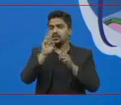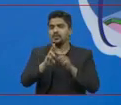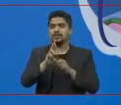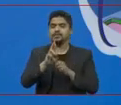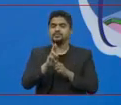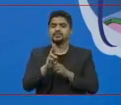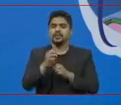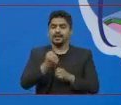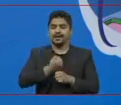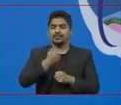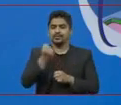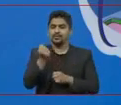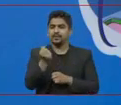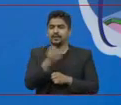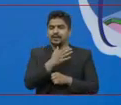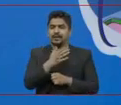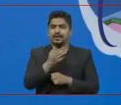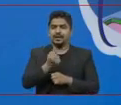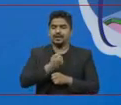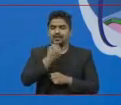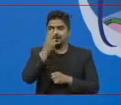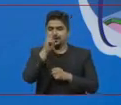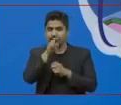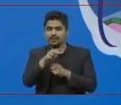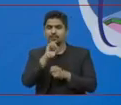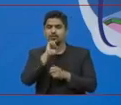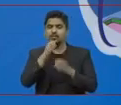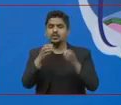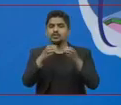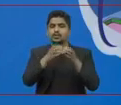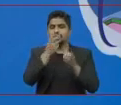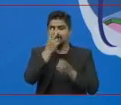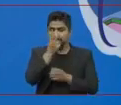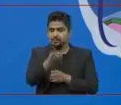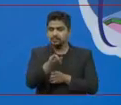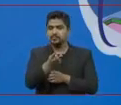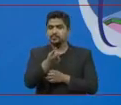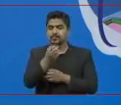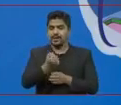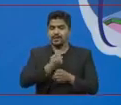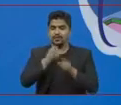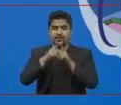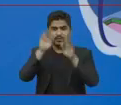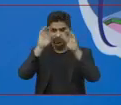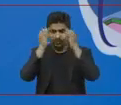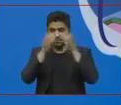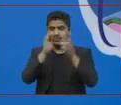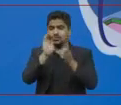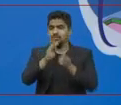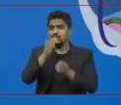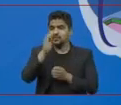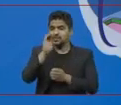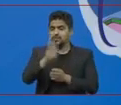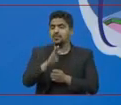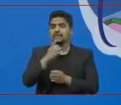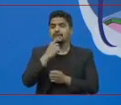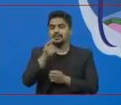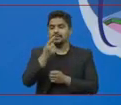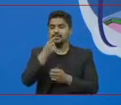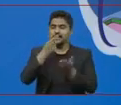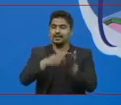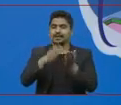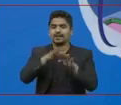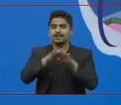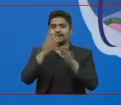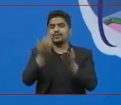चाहिँ आफूले हेरचाह गर्नुपर्ने उमेर समूहलाई हेरचाह गर्न सक्यौँ, आफू पनि सुरक्षित हुन सक्यौँ भने मात्रै हामी